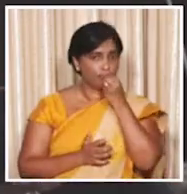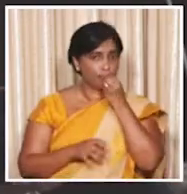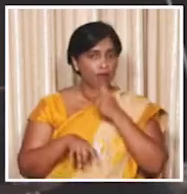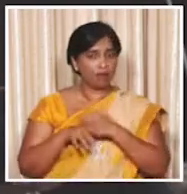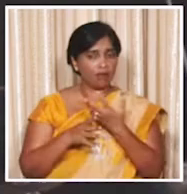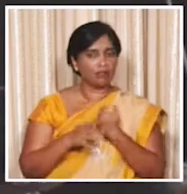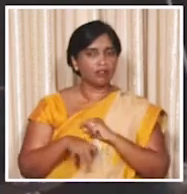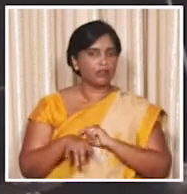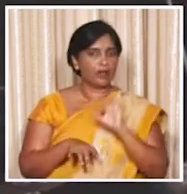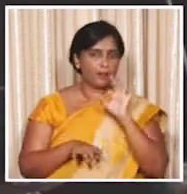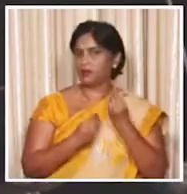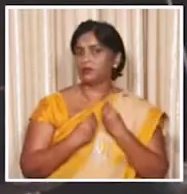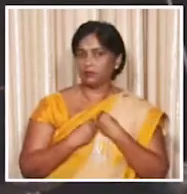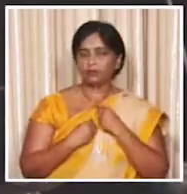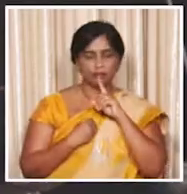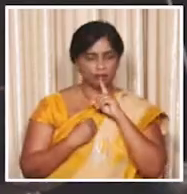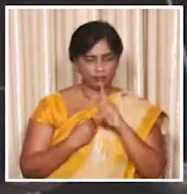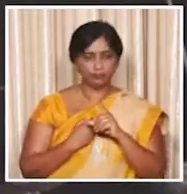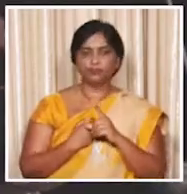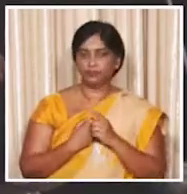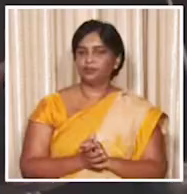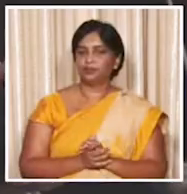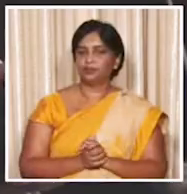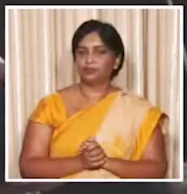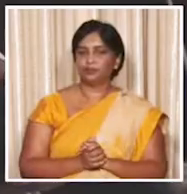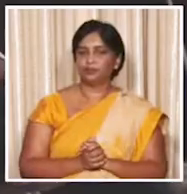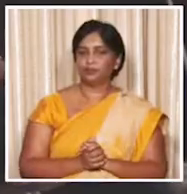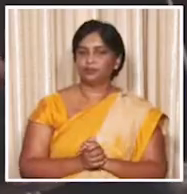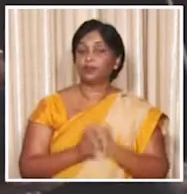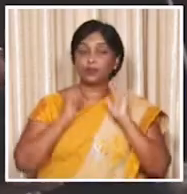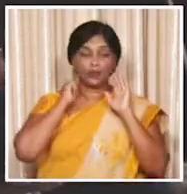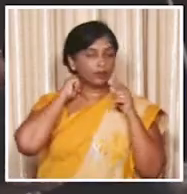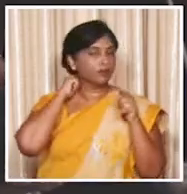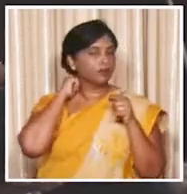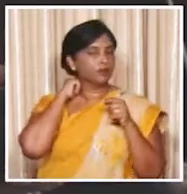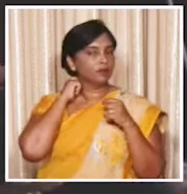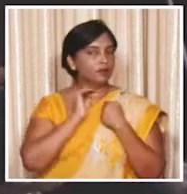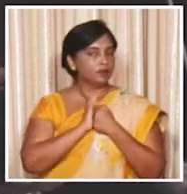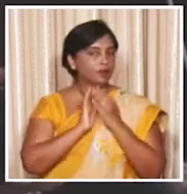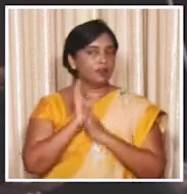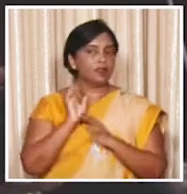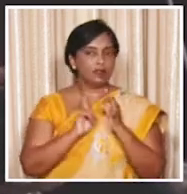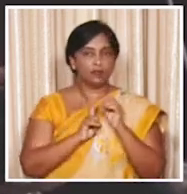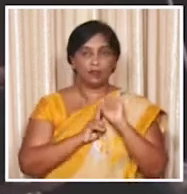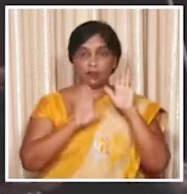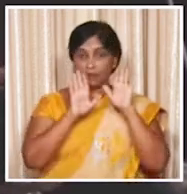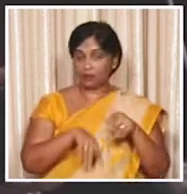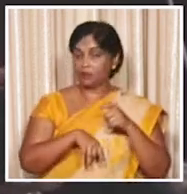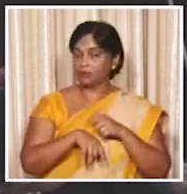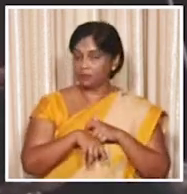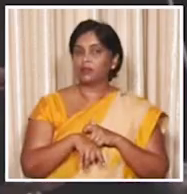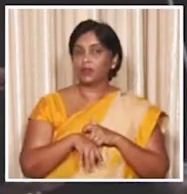5 நிமிடங்களை கூட தருமாறு உங்களிடம் கேட்டுக்கொண்டு, மிக முக்கியமாக கௌரவ அமைச்சர் அவர்களும் இருக்கின்ற இந்த நேரத்திலே நான் சில மாணவர்களுக்கு